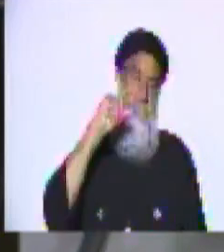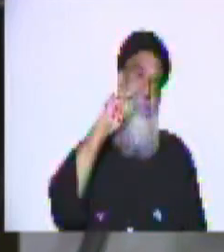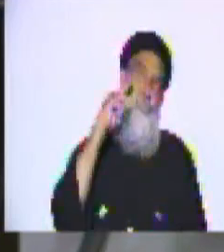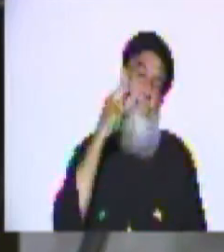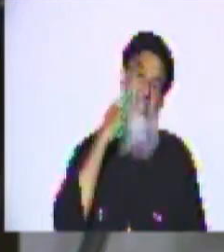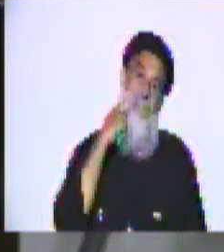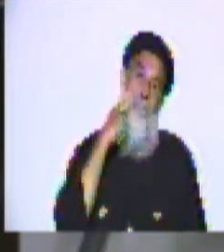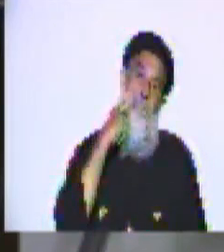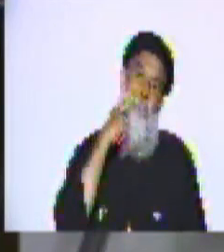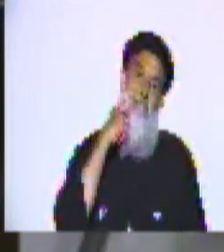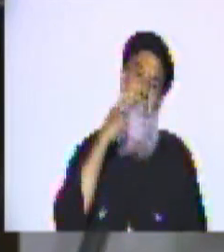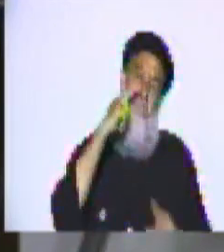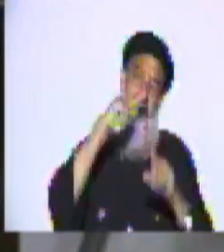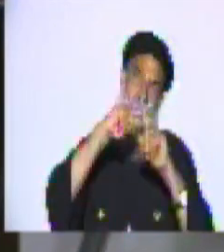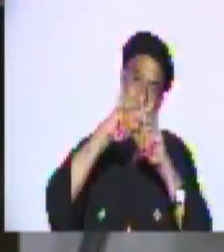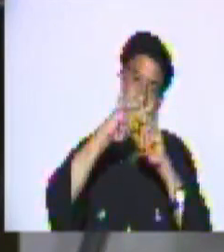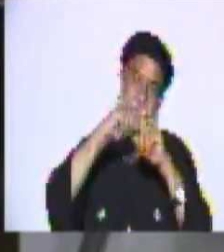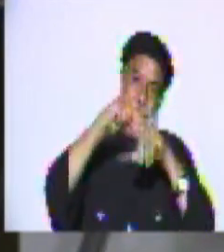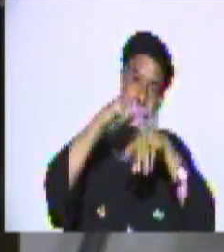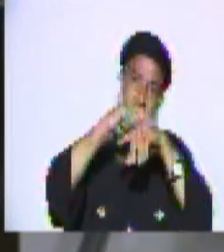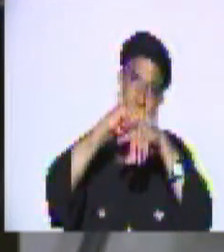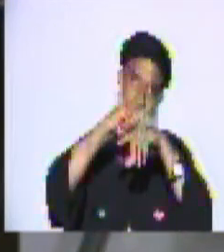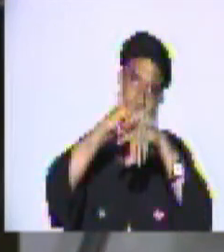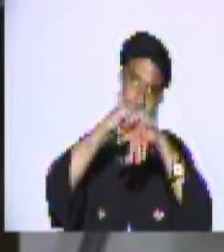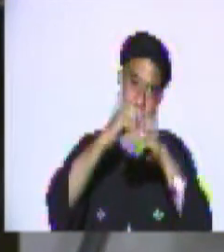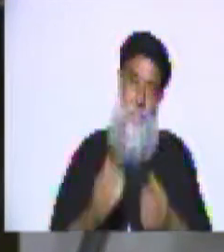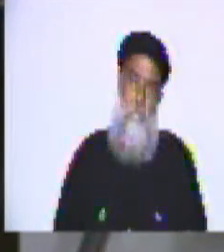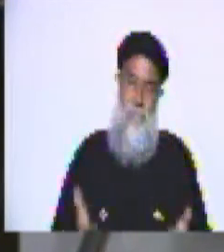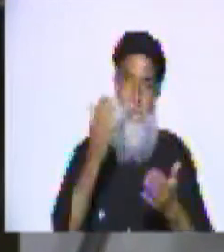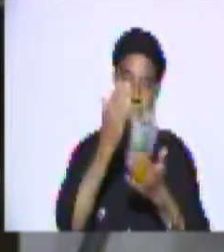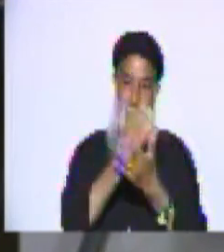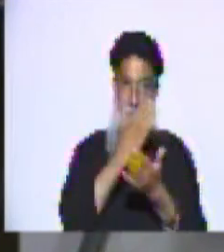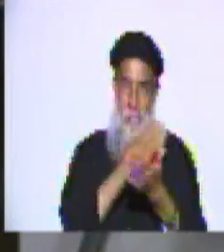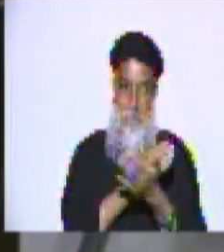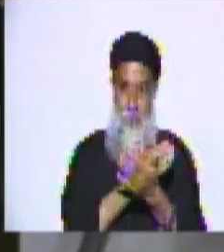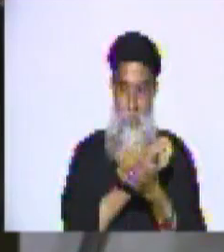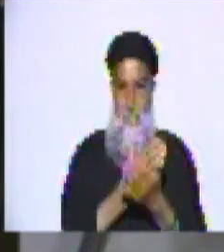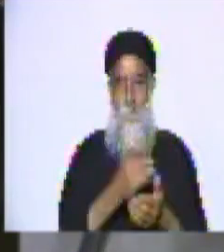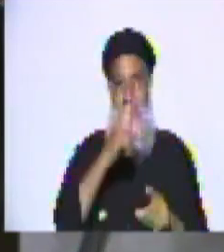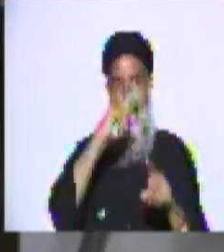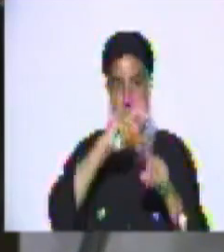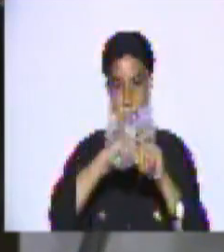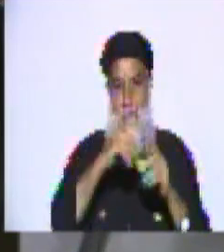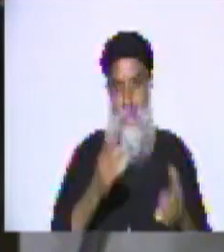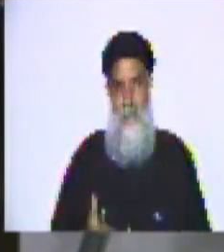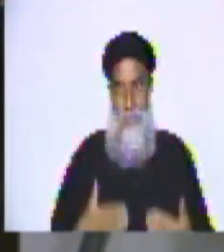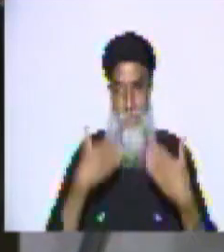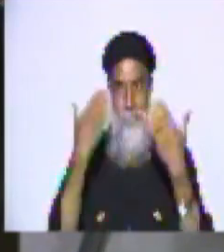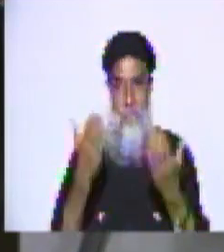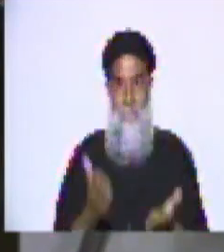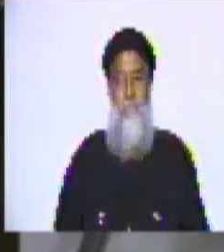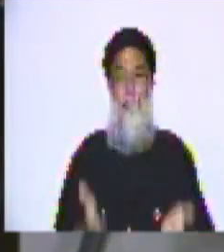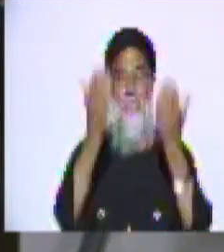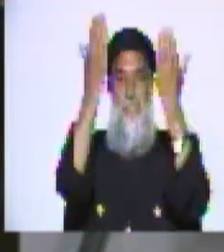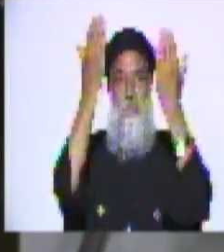الصليب وجسد القيامة قبل أن يصلب ويقوم، فاستودع